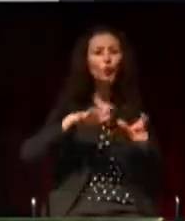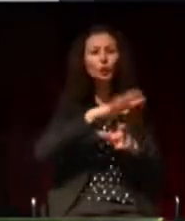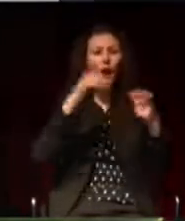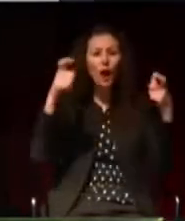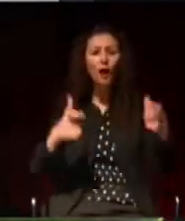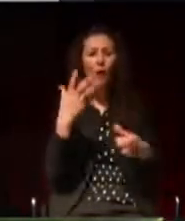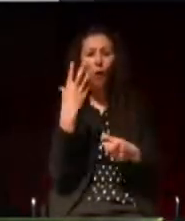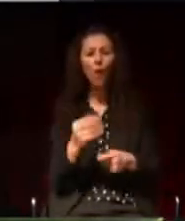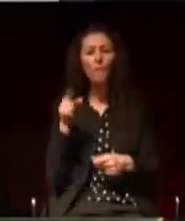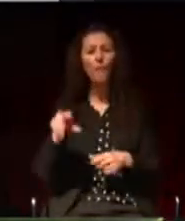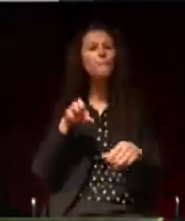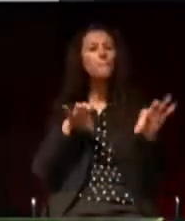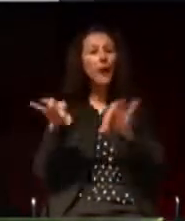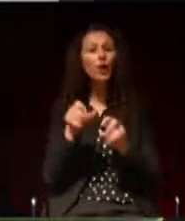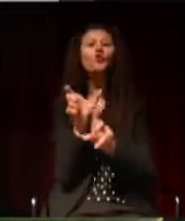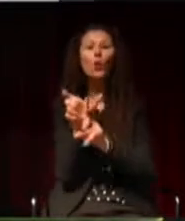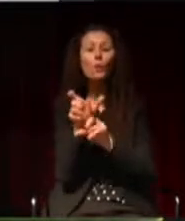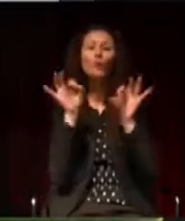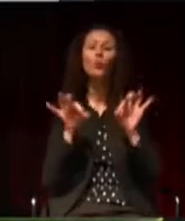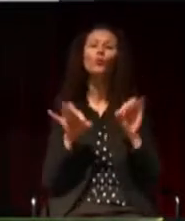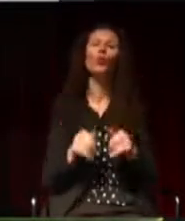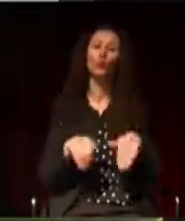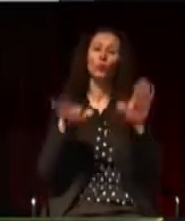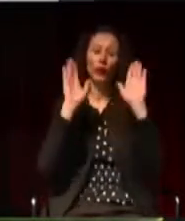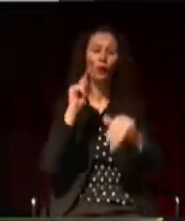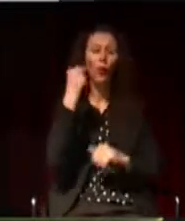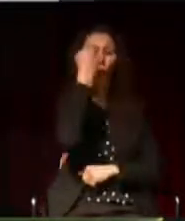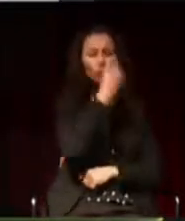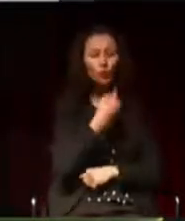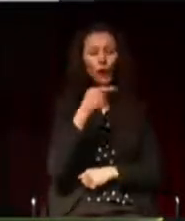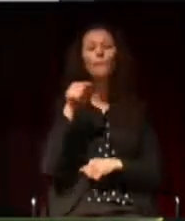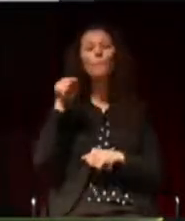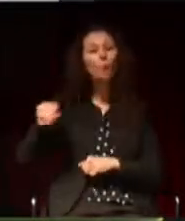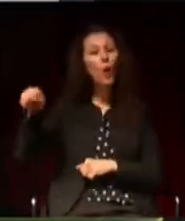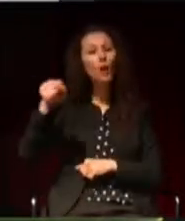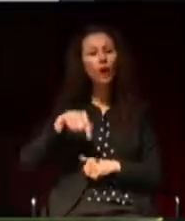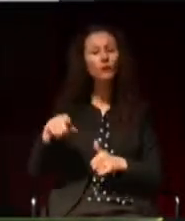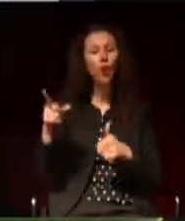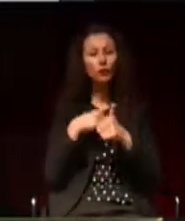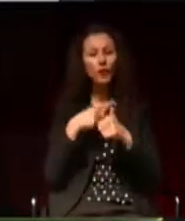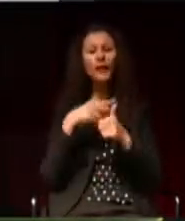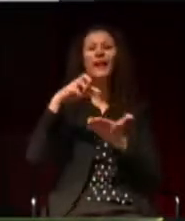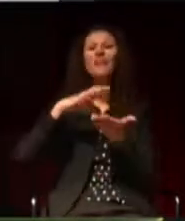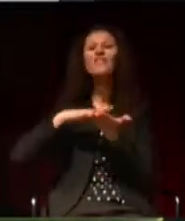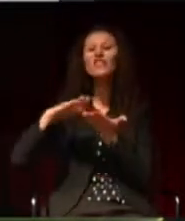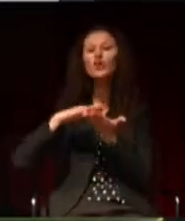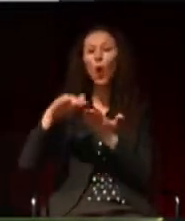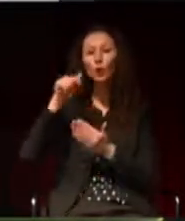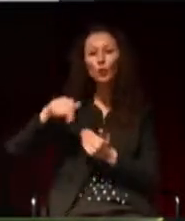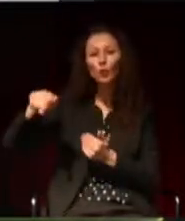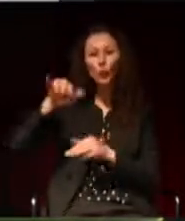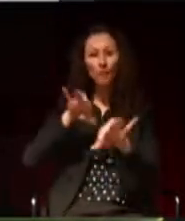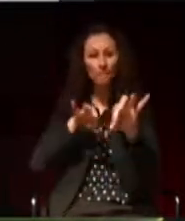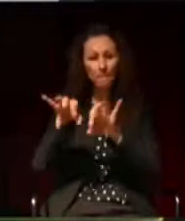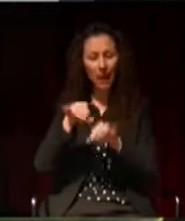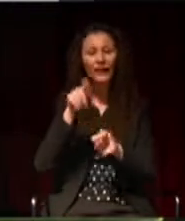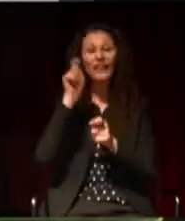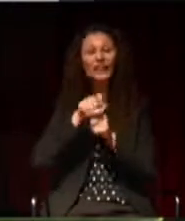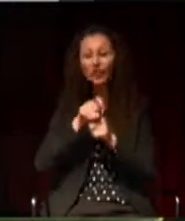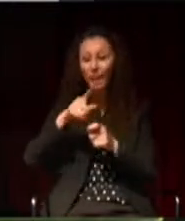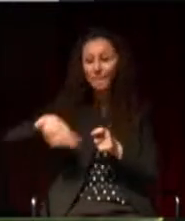olan bir planın korunması mümkün değil. O yüzden buralarda özellikle revizyon planlarla